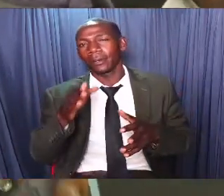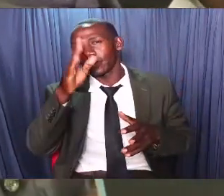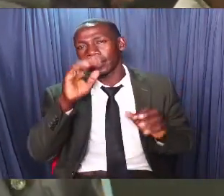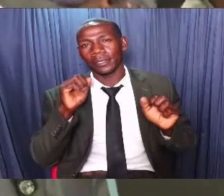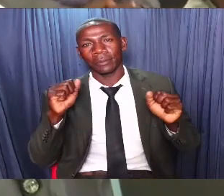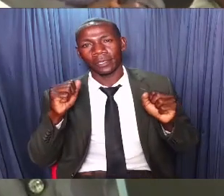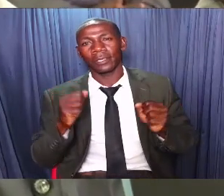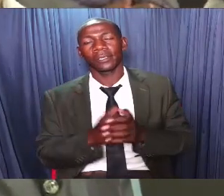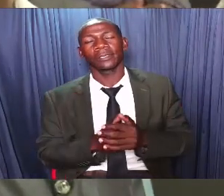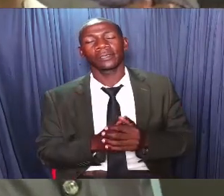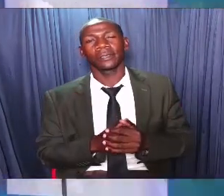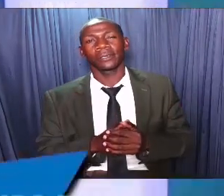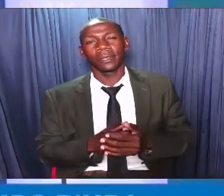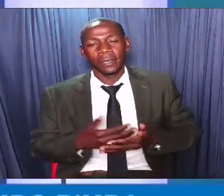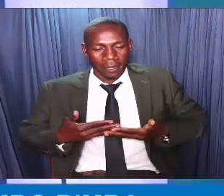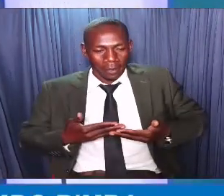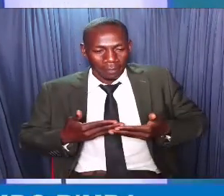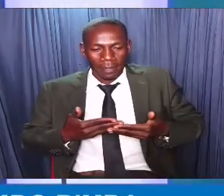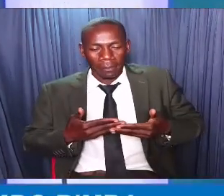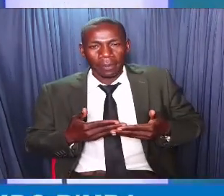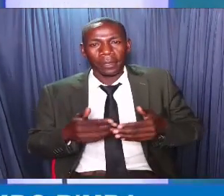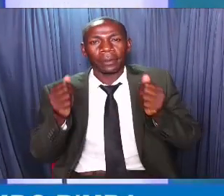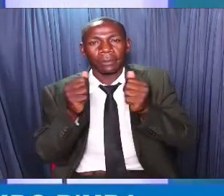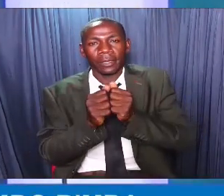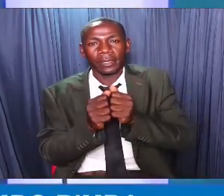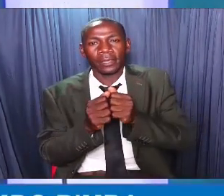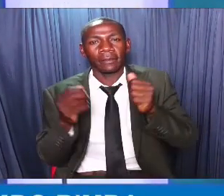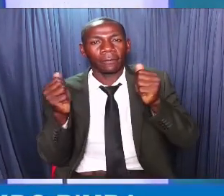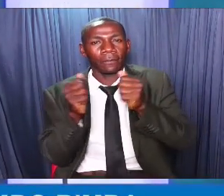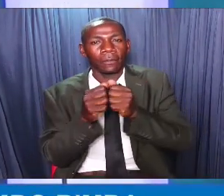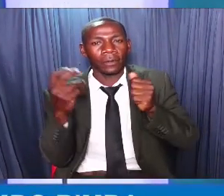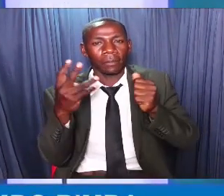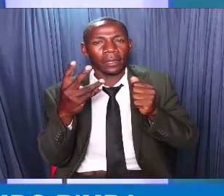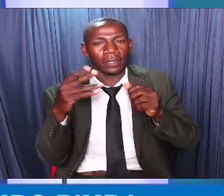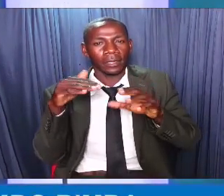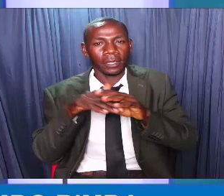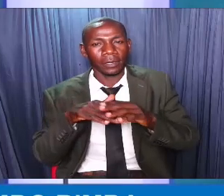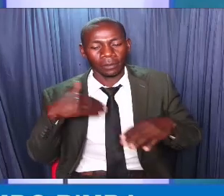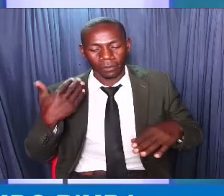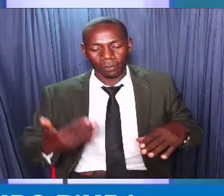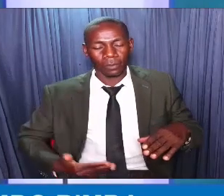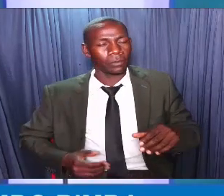Okay. Mwana wa umri miezi 5 ndani ya tumbo. A child 5 months old in the womb.